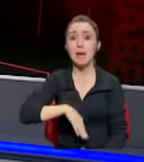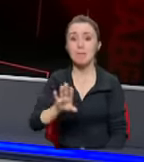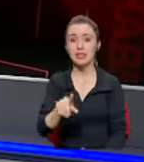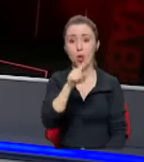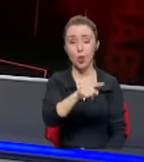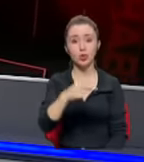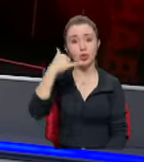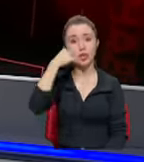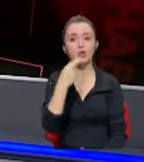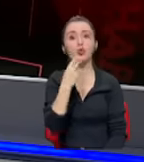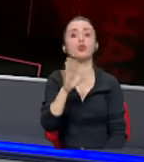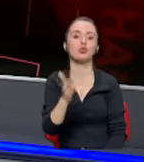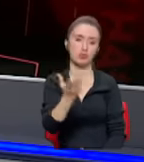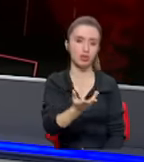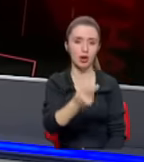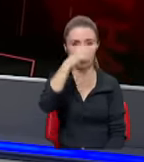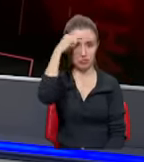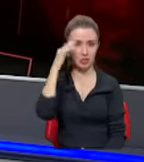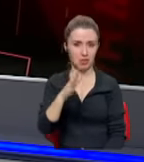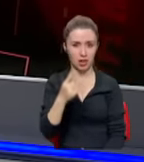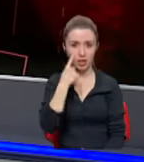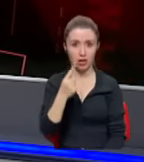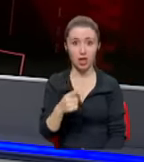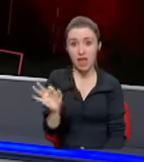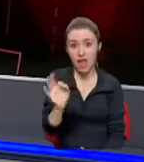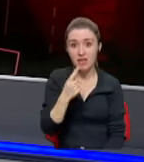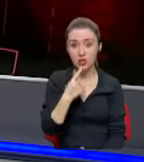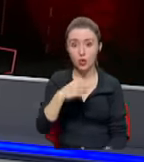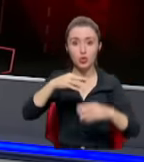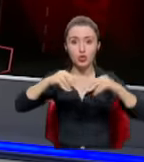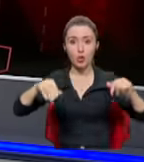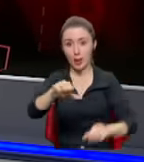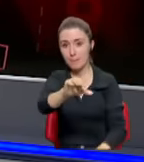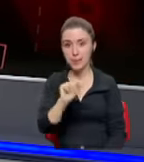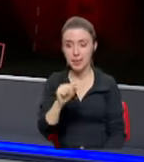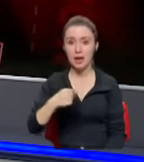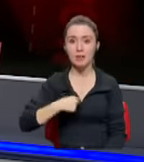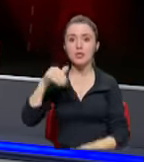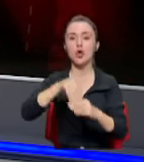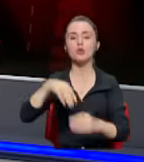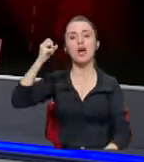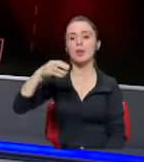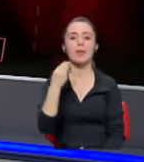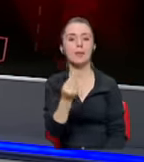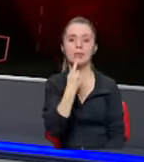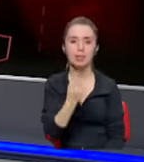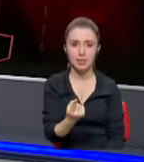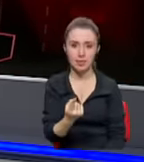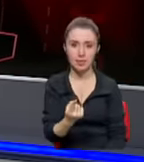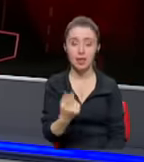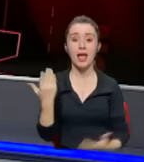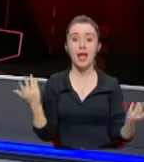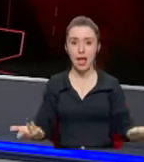telefonda konuşmayacak büyük ihtimalle açık açık He diyor bu toprakları aldık Biz oyumuzu AK Parti'ye vereceğiz Bir de